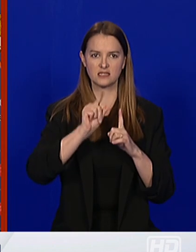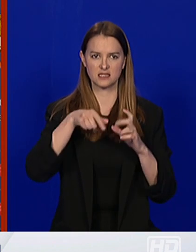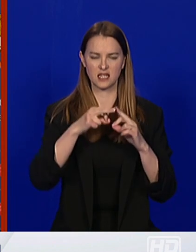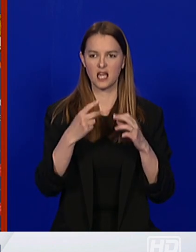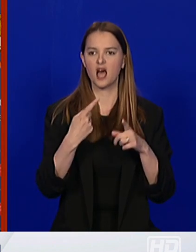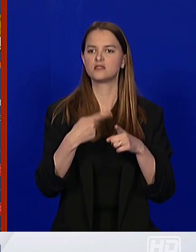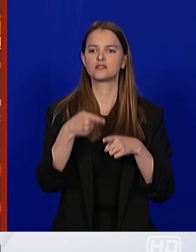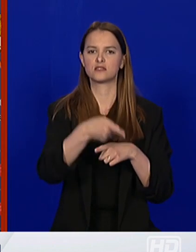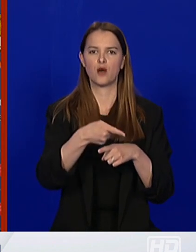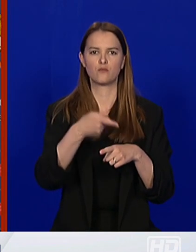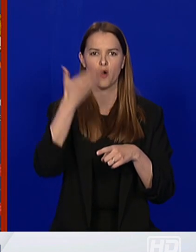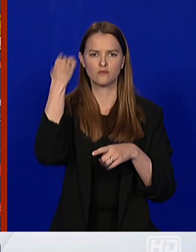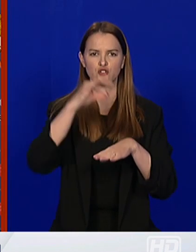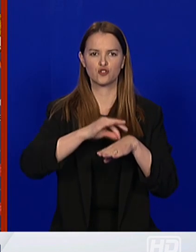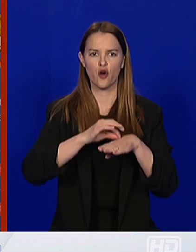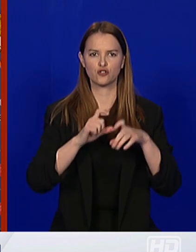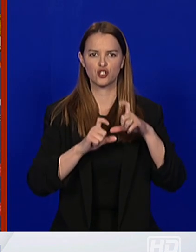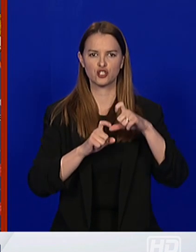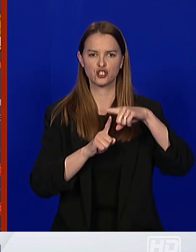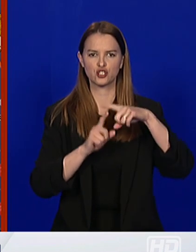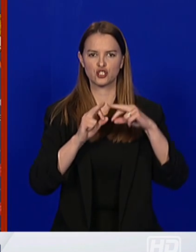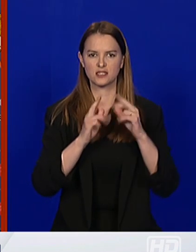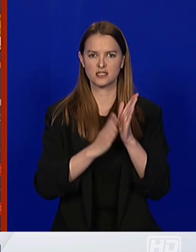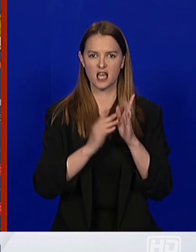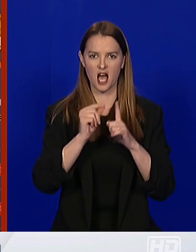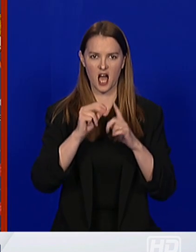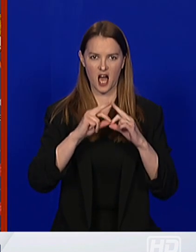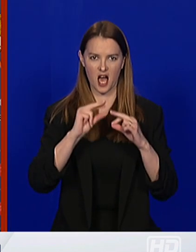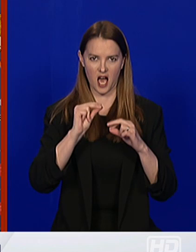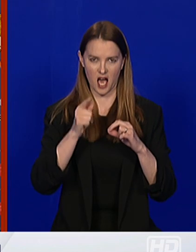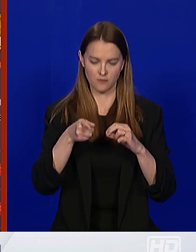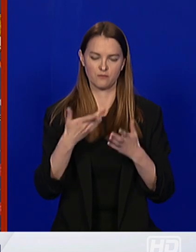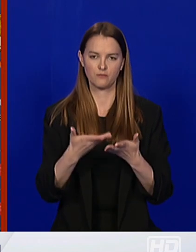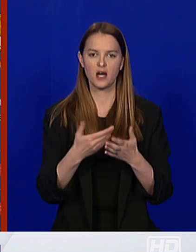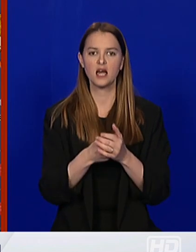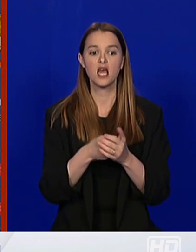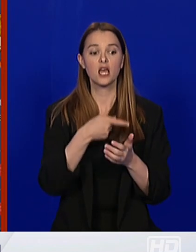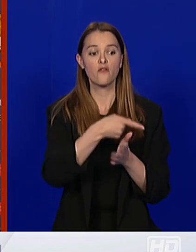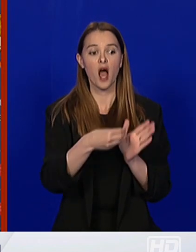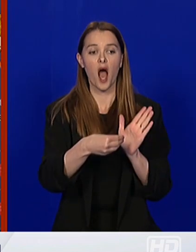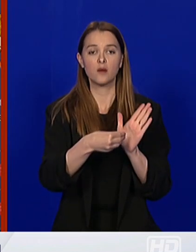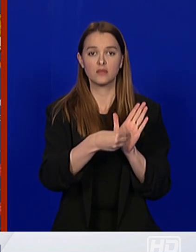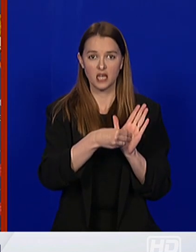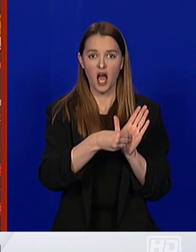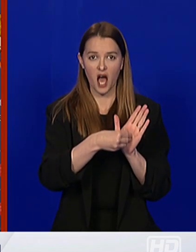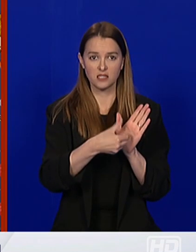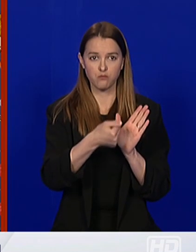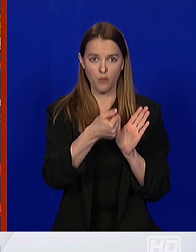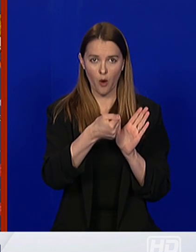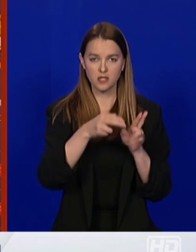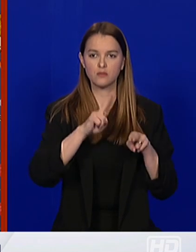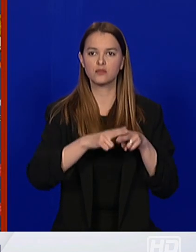promišljenja i kojem možemo zahvaliti što je naša obrana od ove infekcije i epidemije u ovom